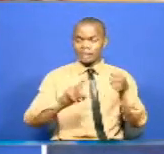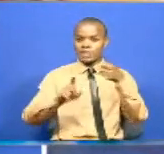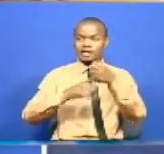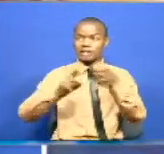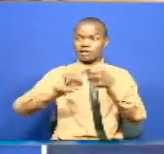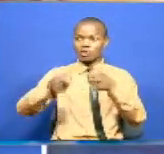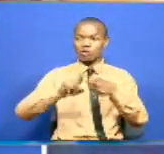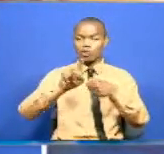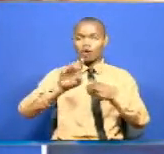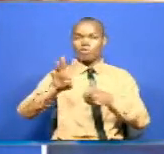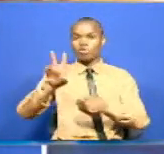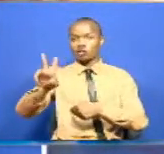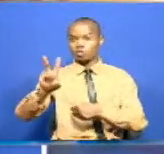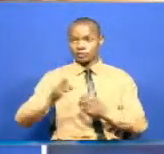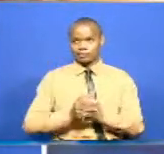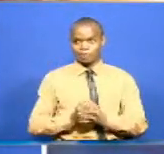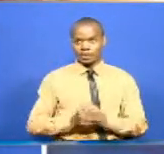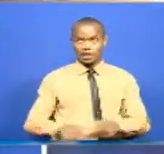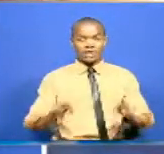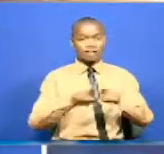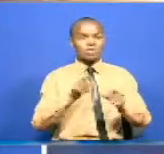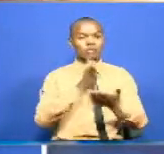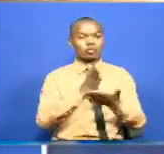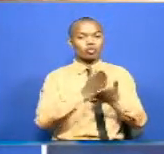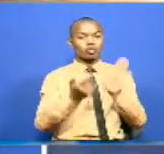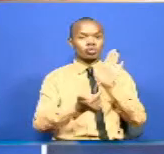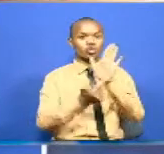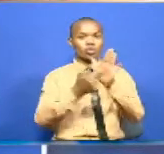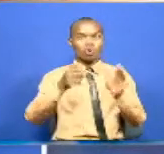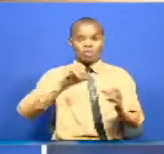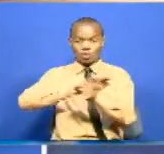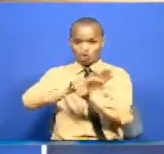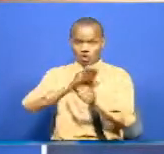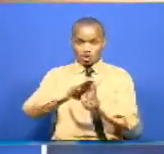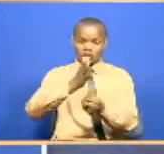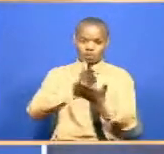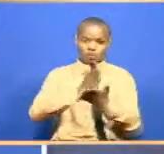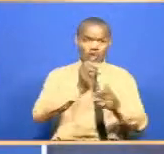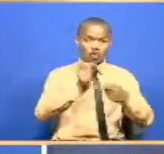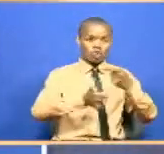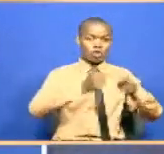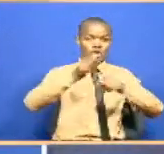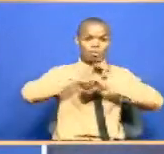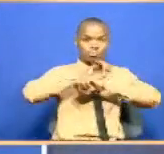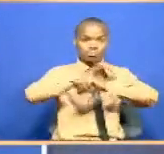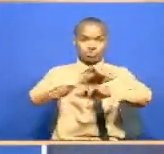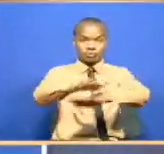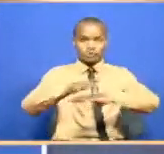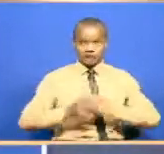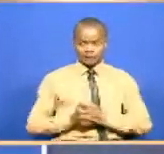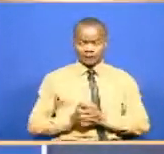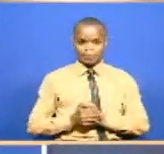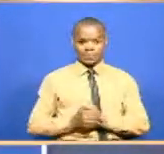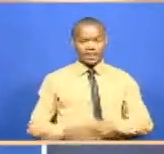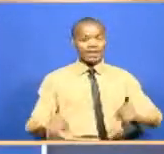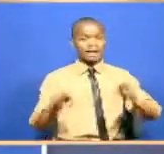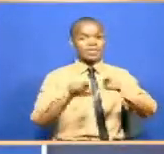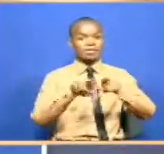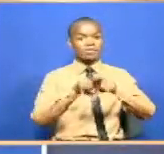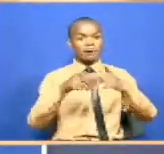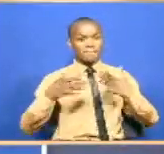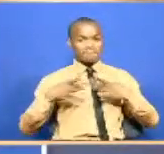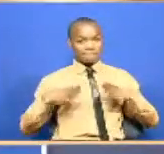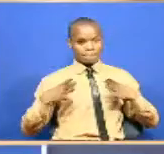6142 zilizopimwa. Hii ikiwa ishara tosha kwamba ugonjwa huo unaendelea kusambaa humu nchini. Katika kipindi hicho